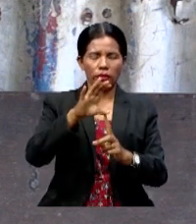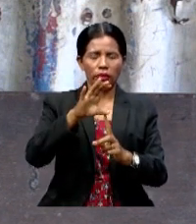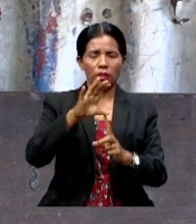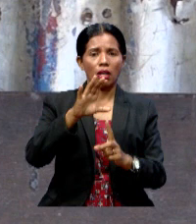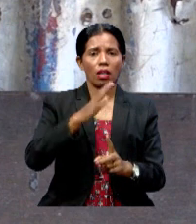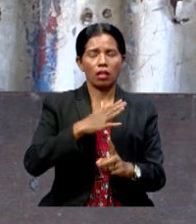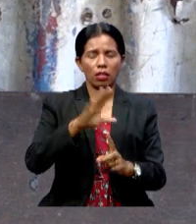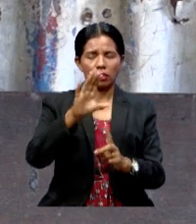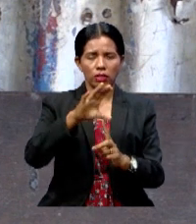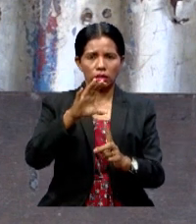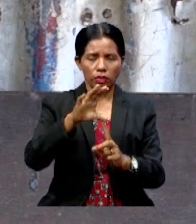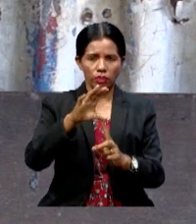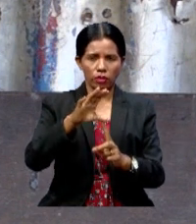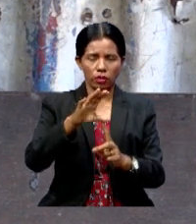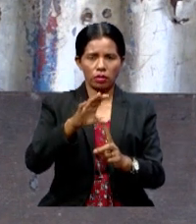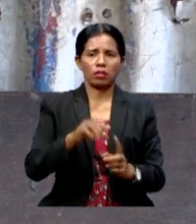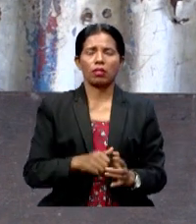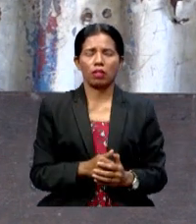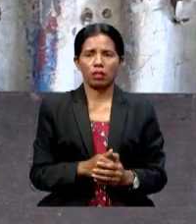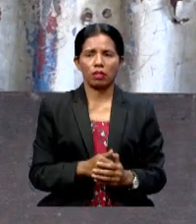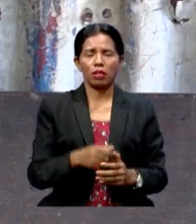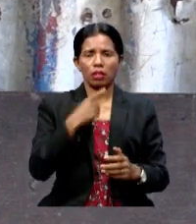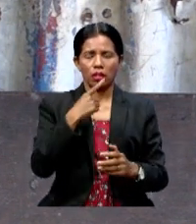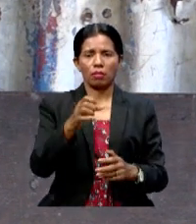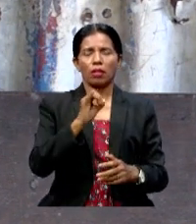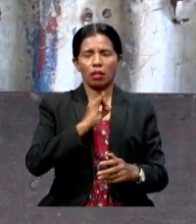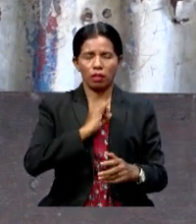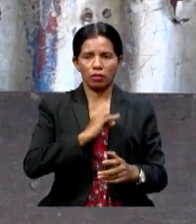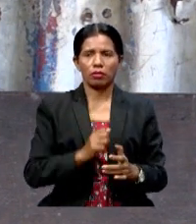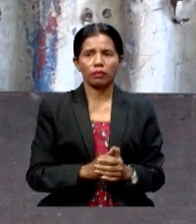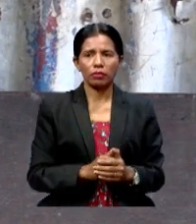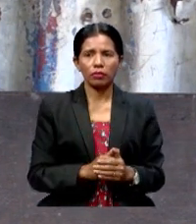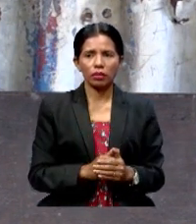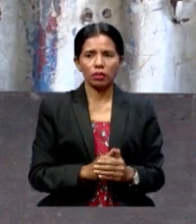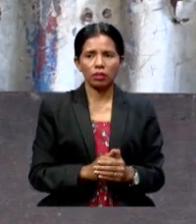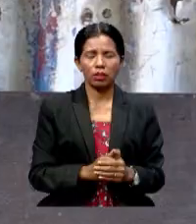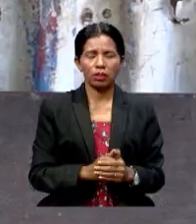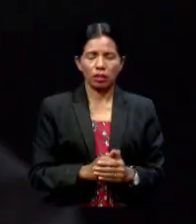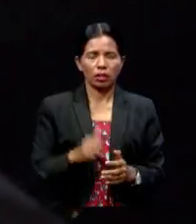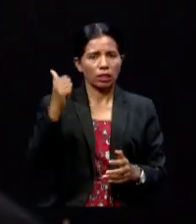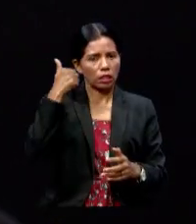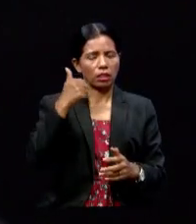ne simure ende hambade ane tia ane fatin leyon